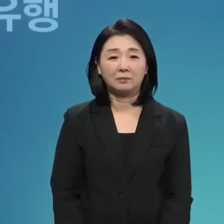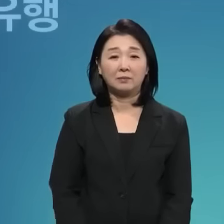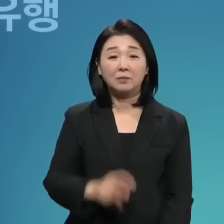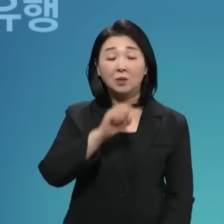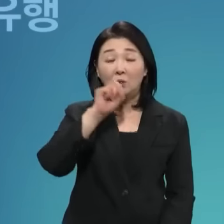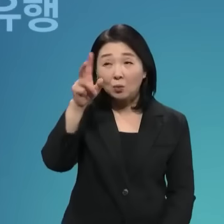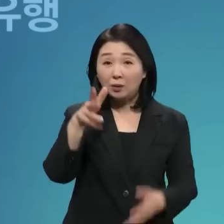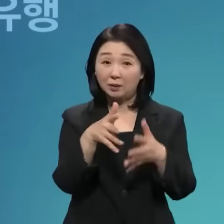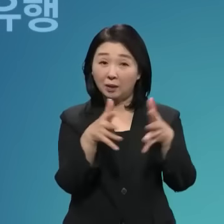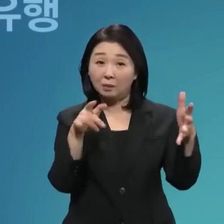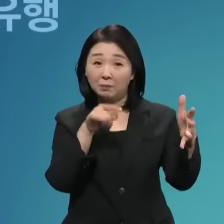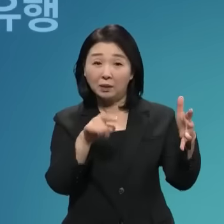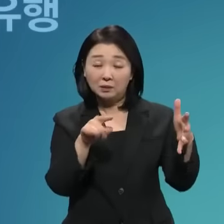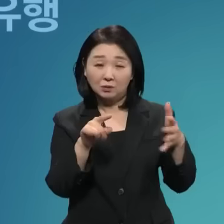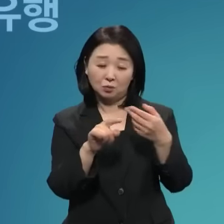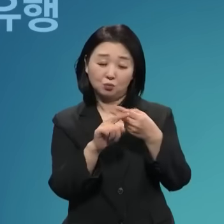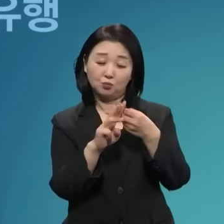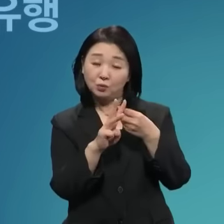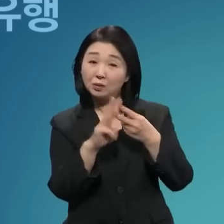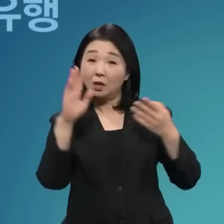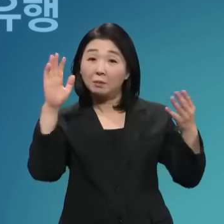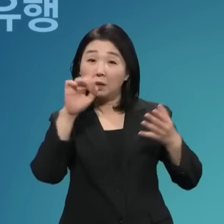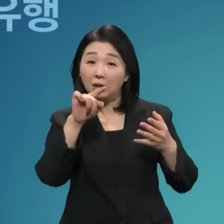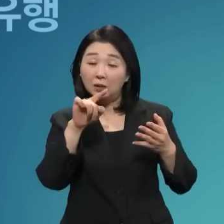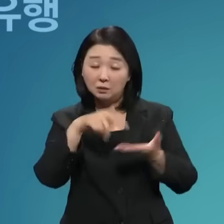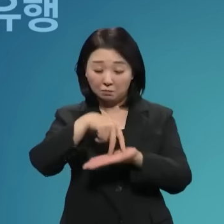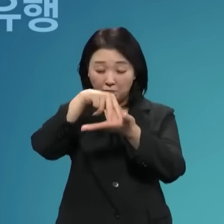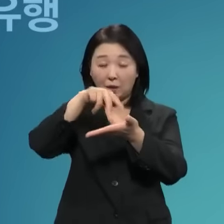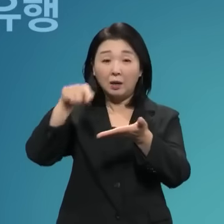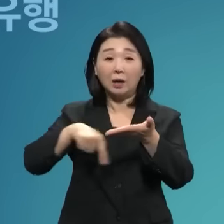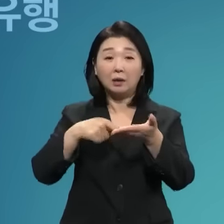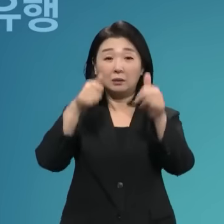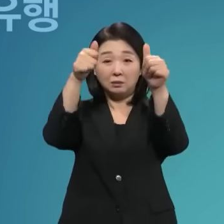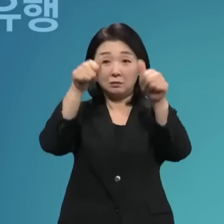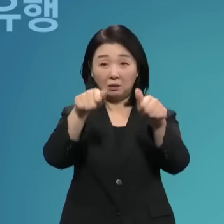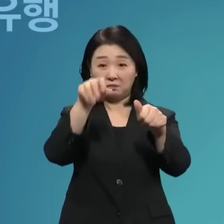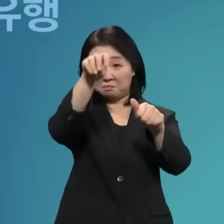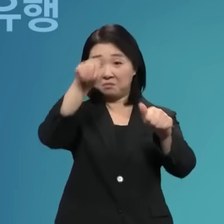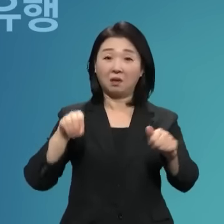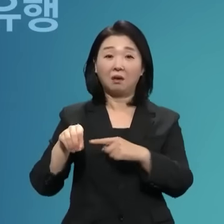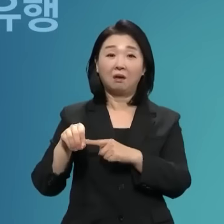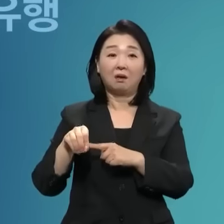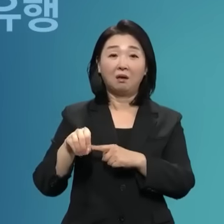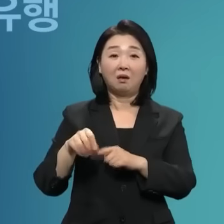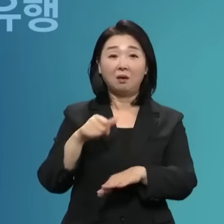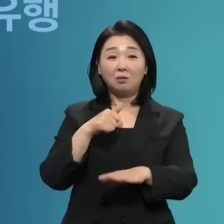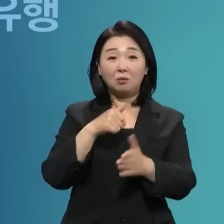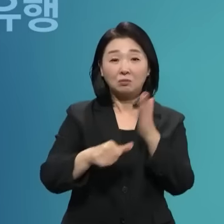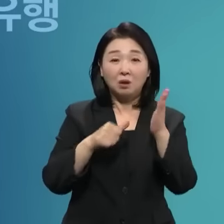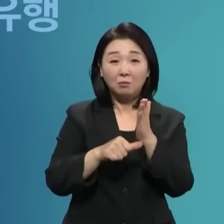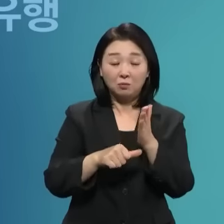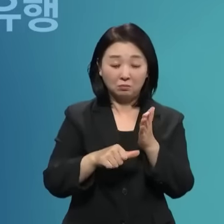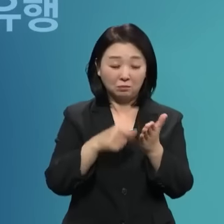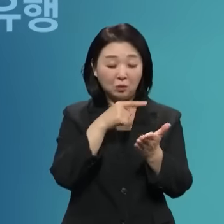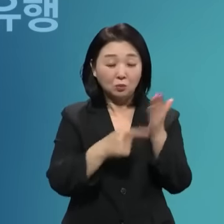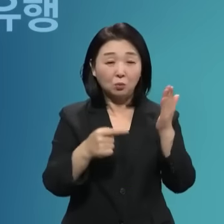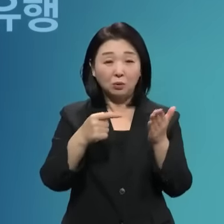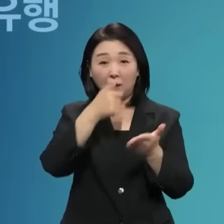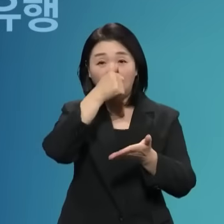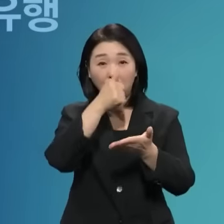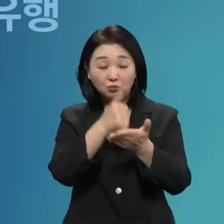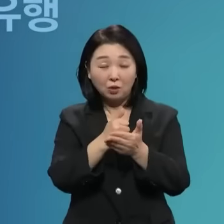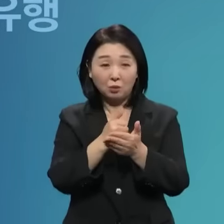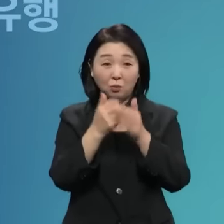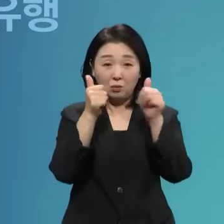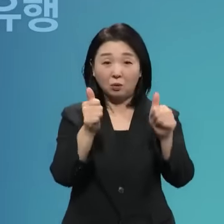최근 용인의 한 아파트에서 중학교 3학년 학생이 승강기 안에 전단지를 떼었다가 재물손괴죄로 검찰에 송치되는 사건이